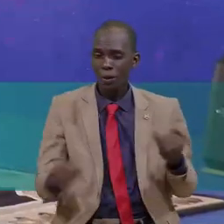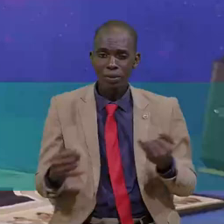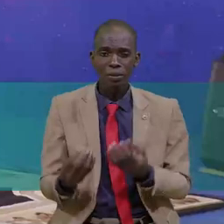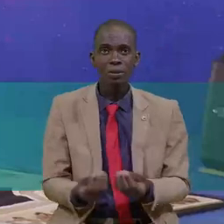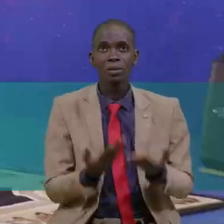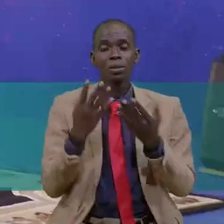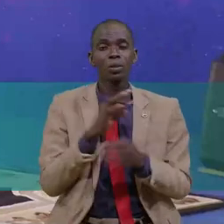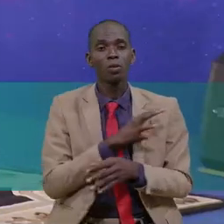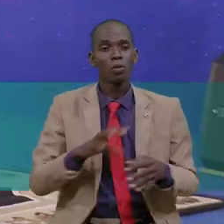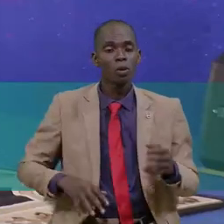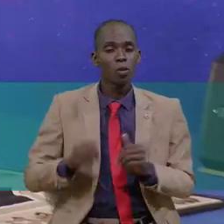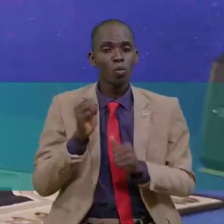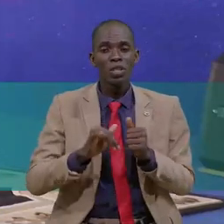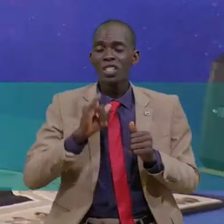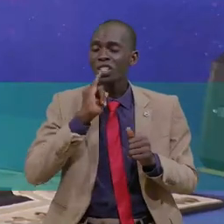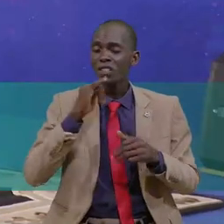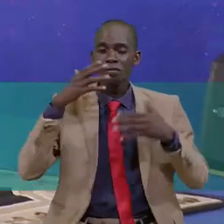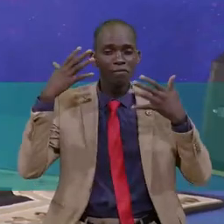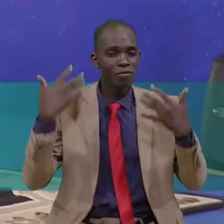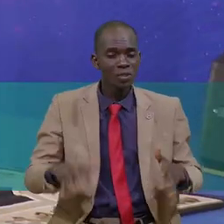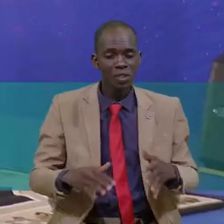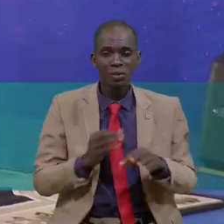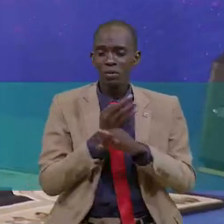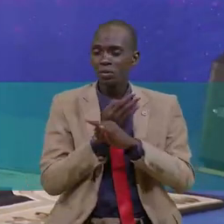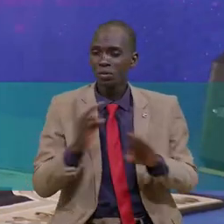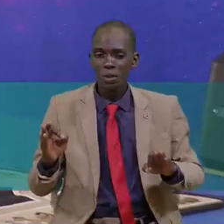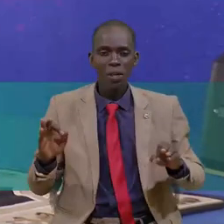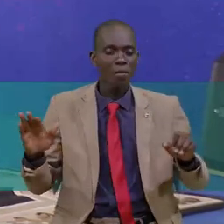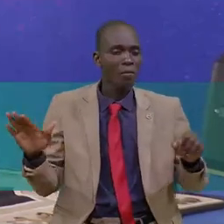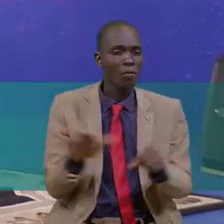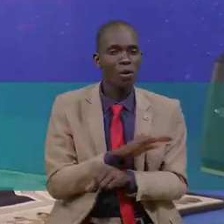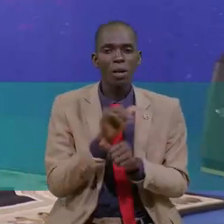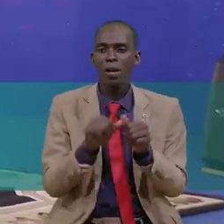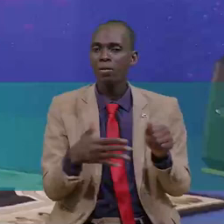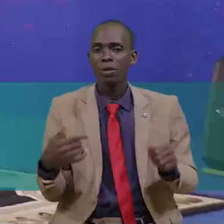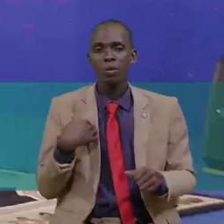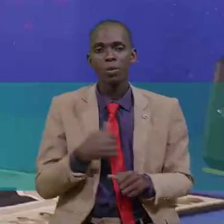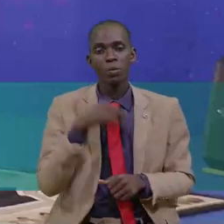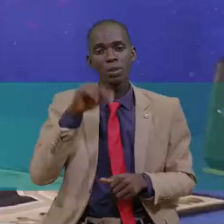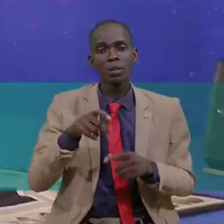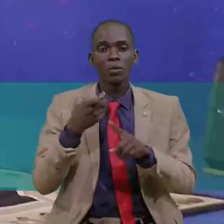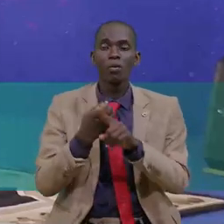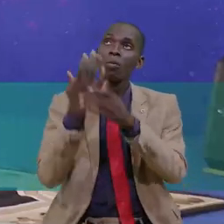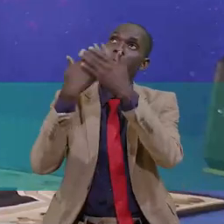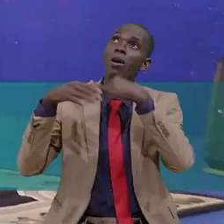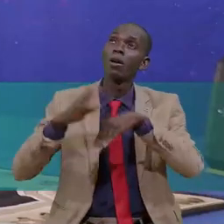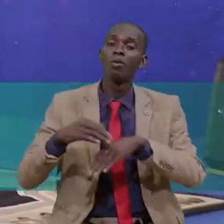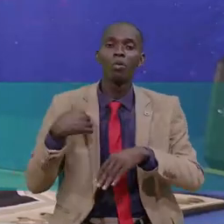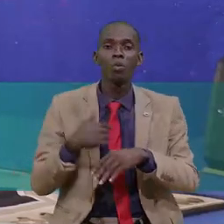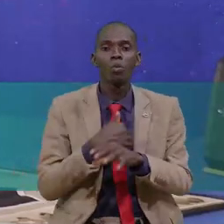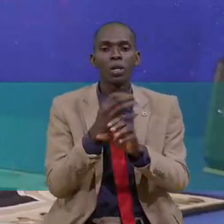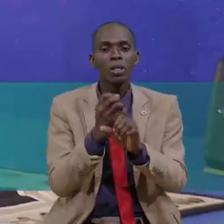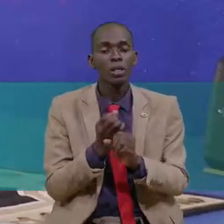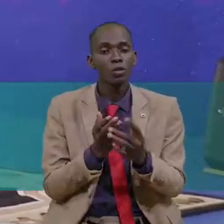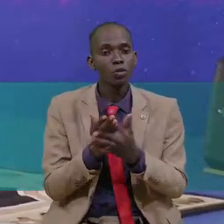accompli et c'est gratuit. Et est plein. Tout ce dont nous avons besoin pour le ciel, nous l'avons à travers